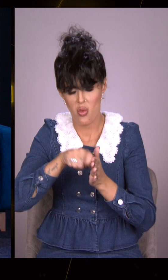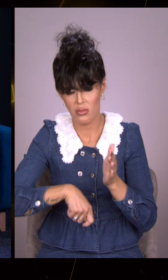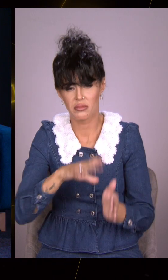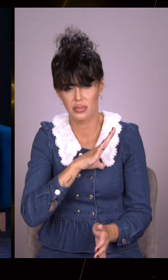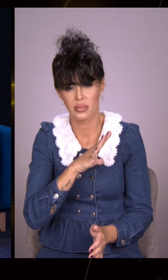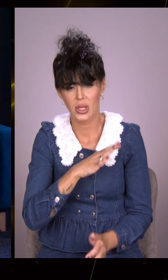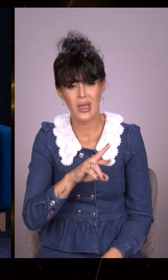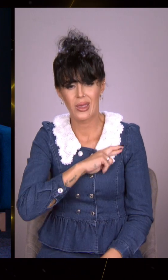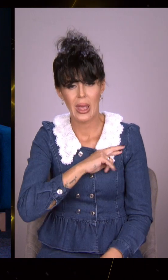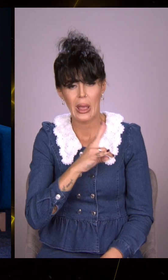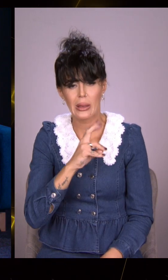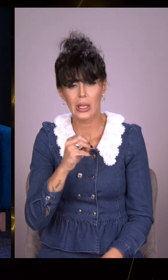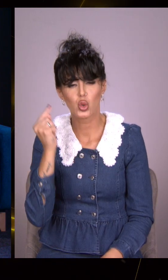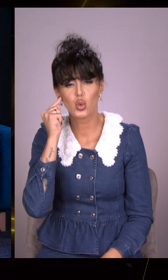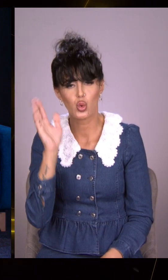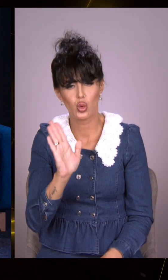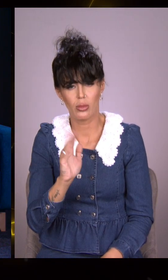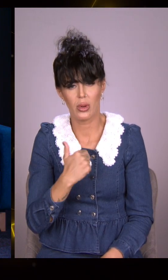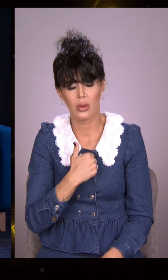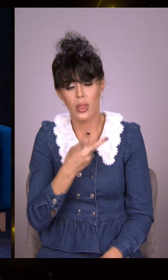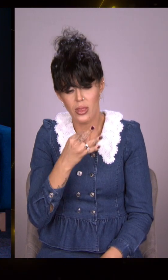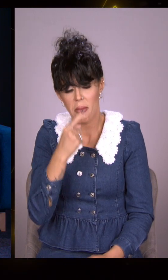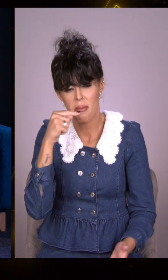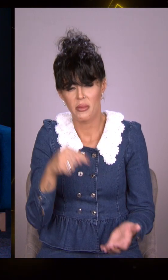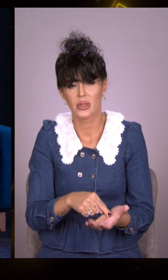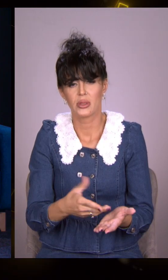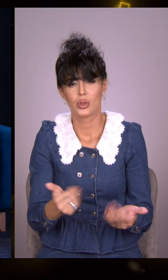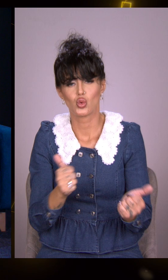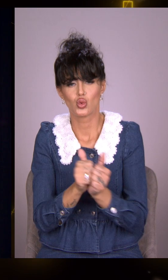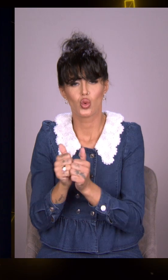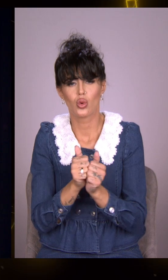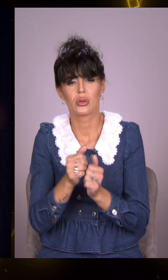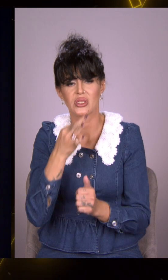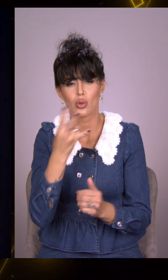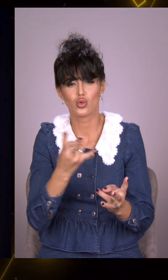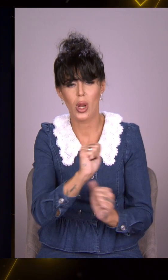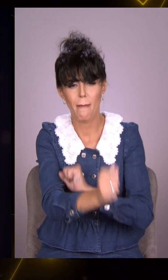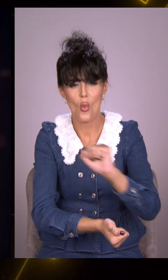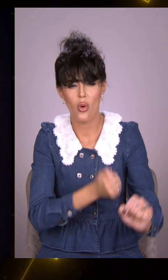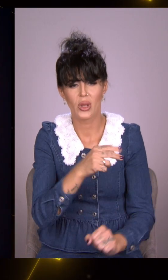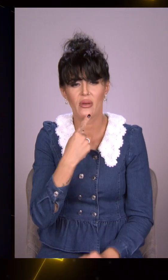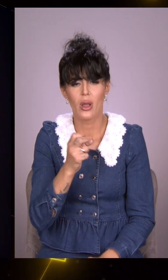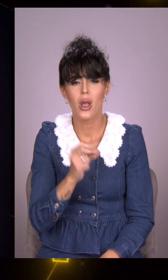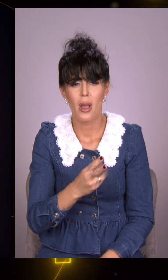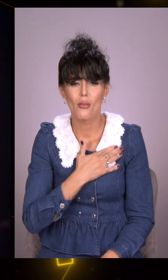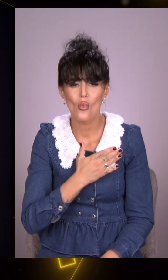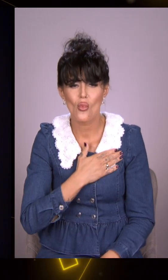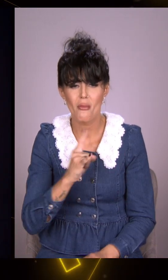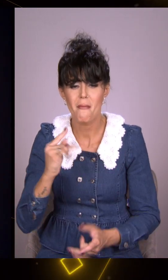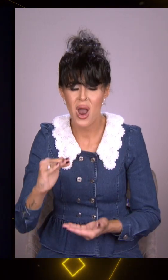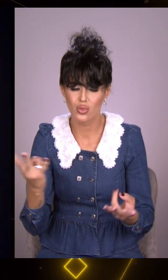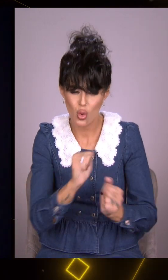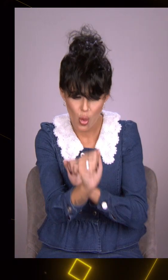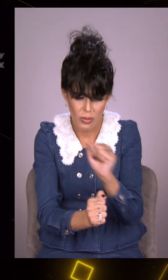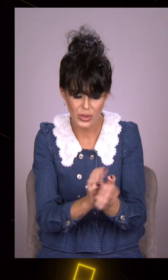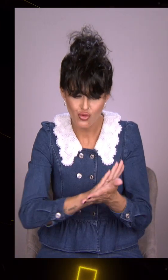Я не думала, що я зможу подійти до її. Мені сусідка каже, Люба, давай я її помию. Я кричала, як? Це моє дитя. Я буду